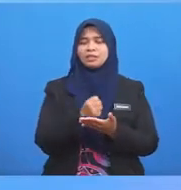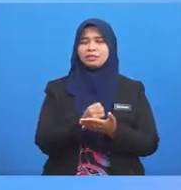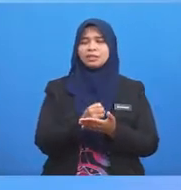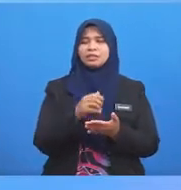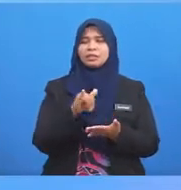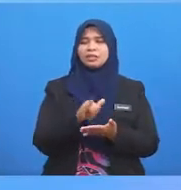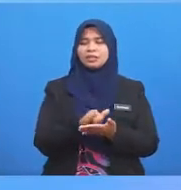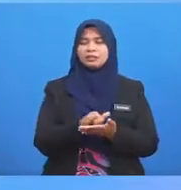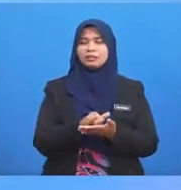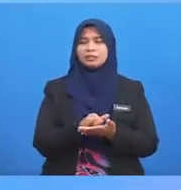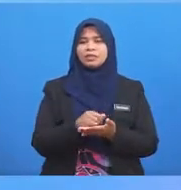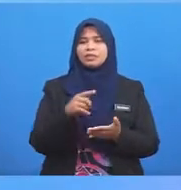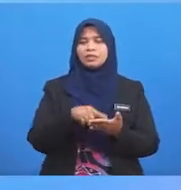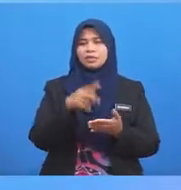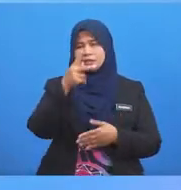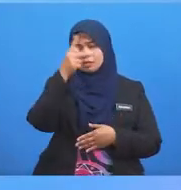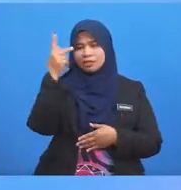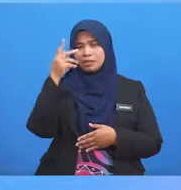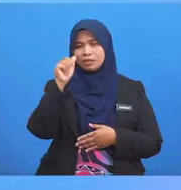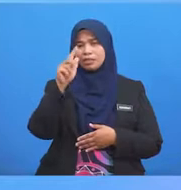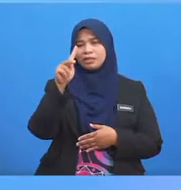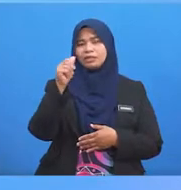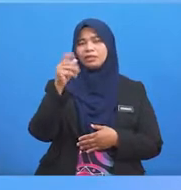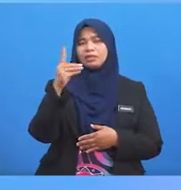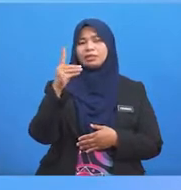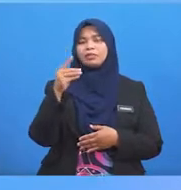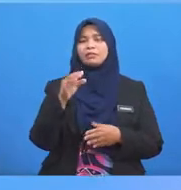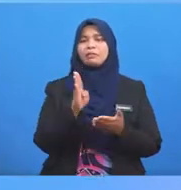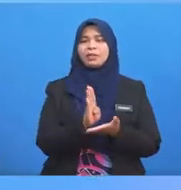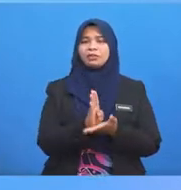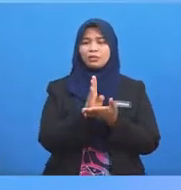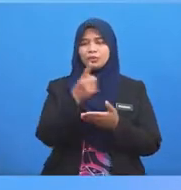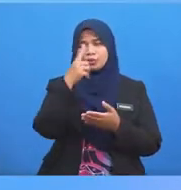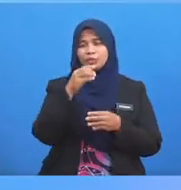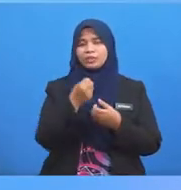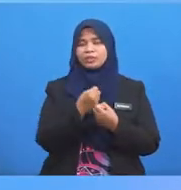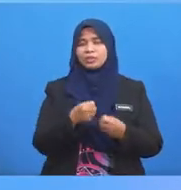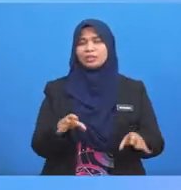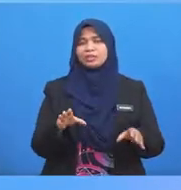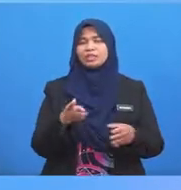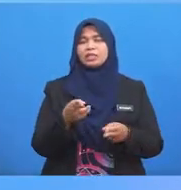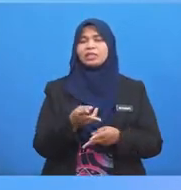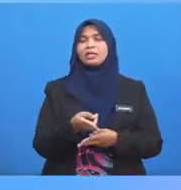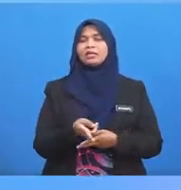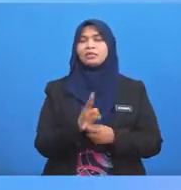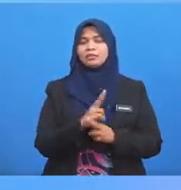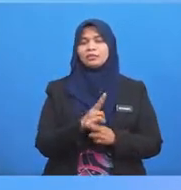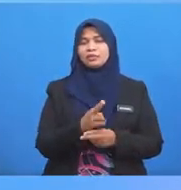kerana akad Al-Kafalah ini membantunya dalam melangsaikan hutangnya